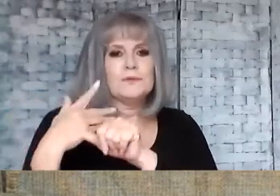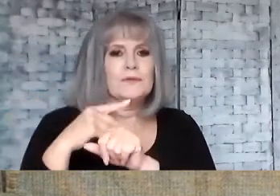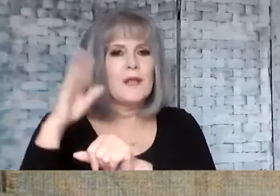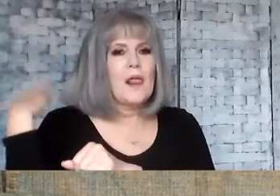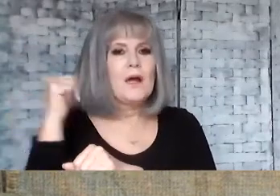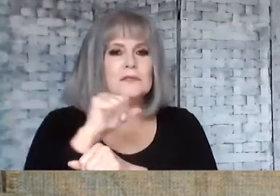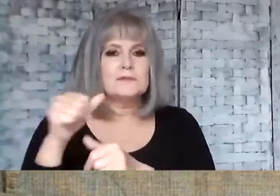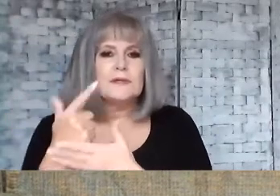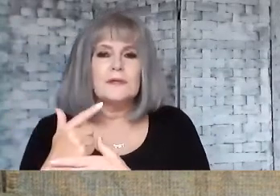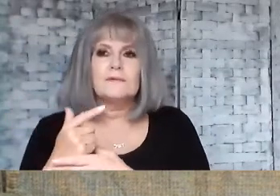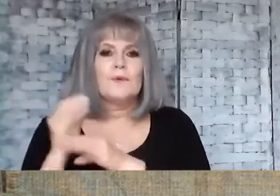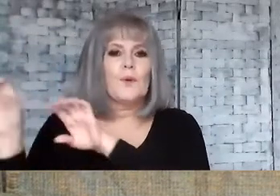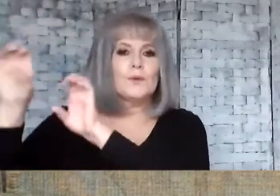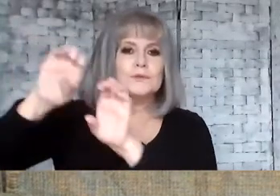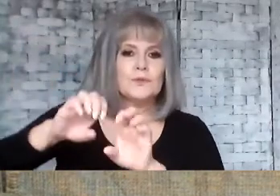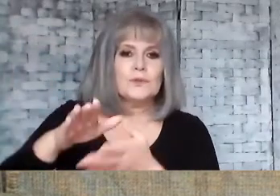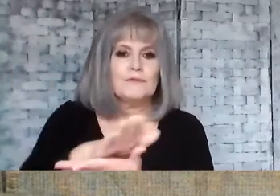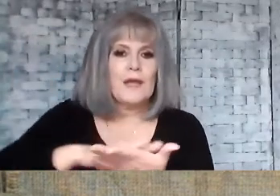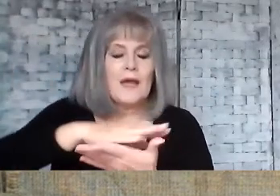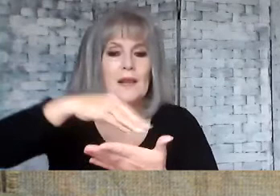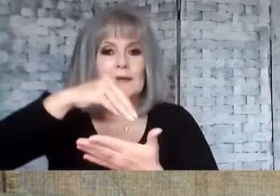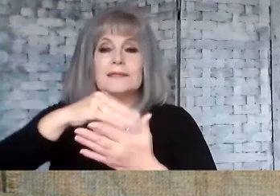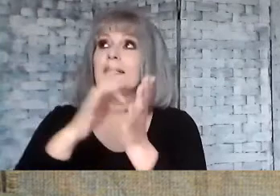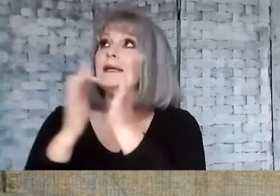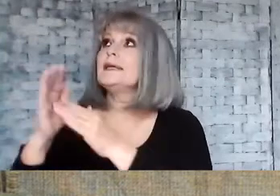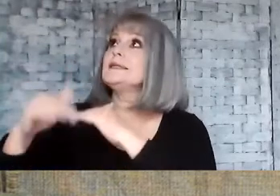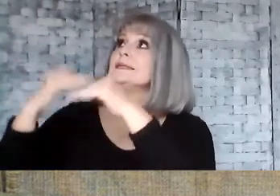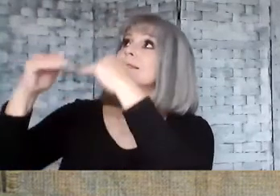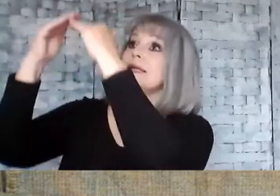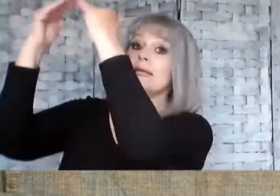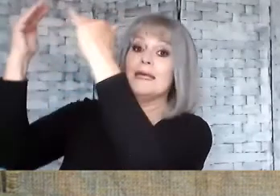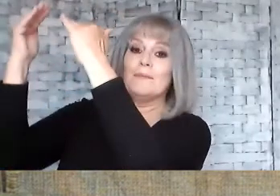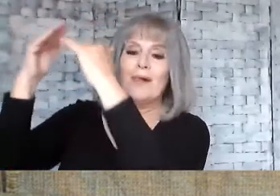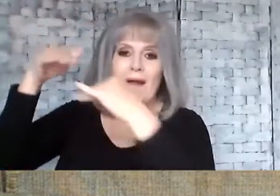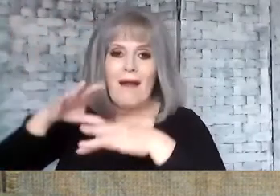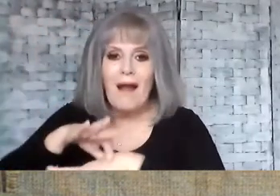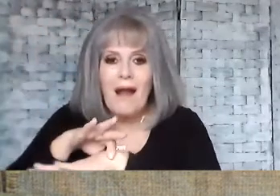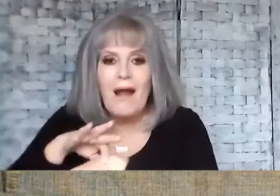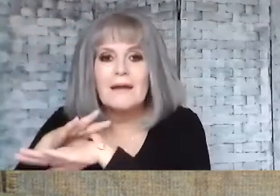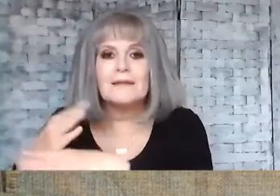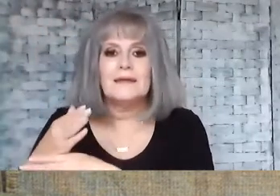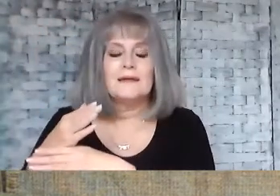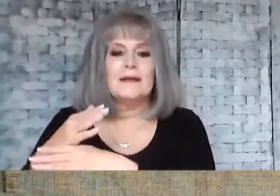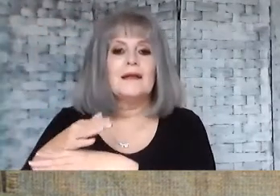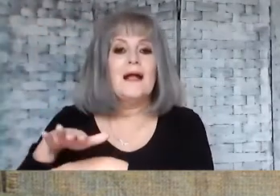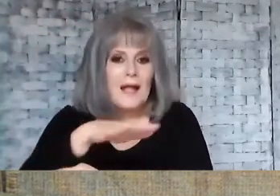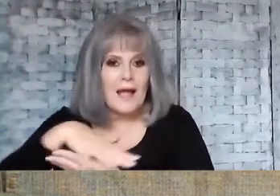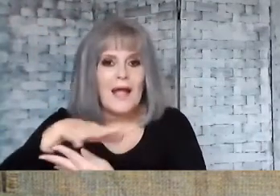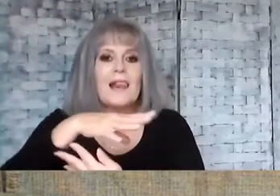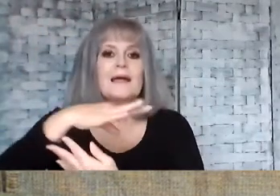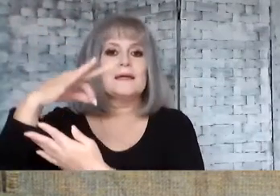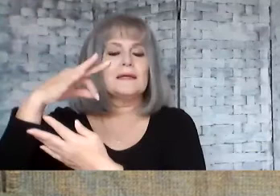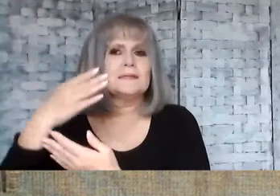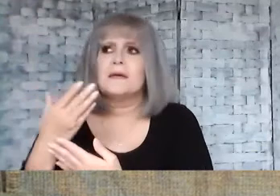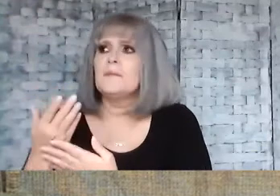Heilige Gees. Jesus in die hemel, Heilige Gees op die aarde. Is een plek waar hemel en aarde verbind. Maar waar is dit? Is